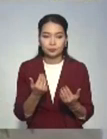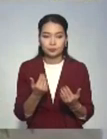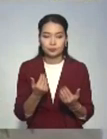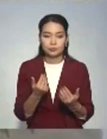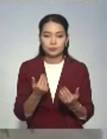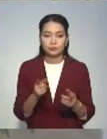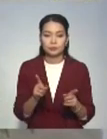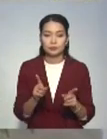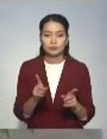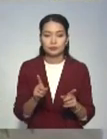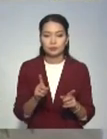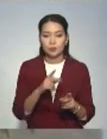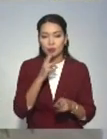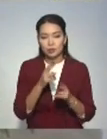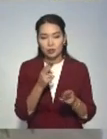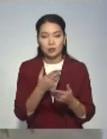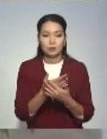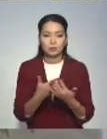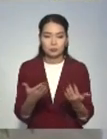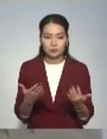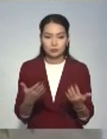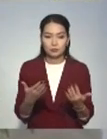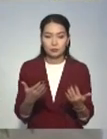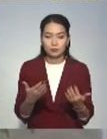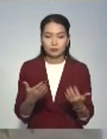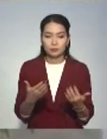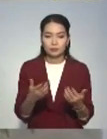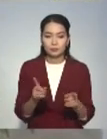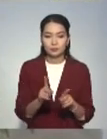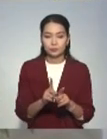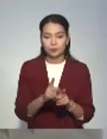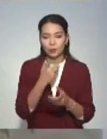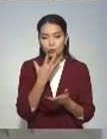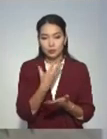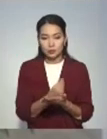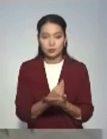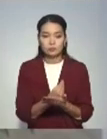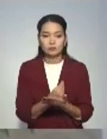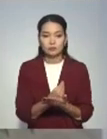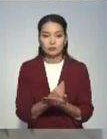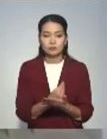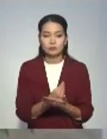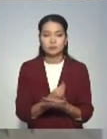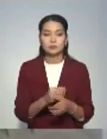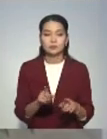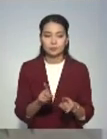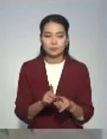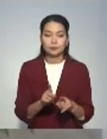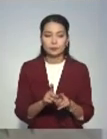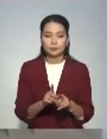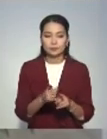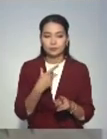Негізгі олар шағымдары, мысалы, жүктіліктен кейін, мысалы, өзінің бұрынғы сұлуғын кішкене